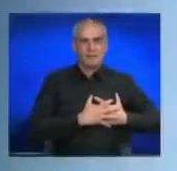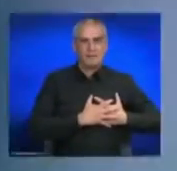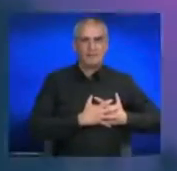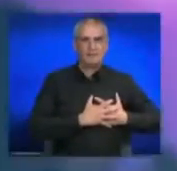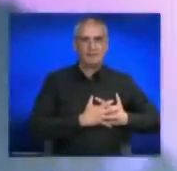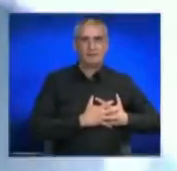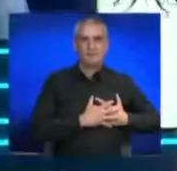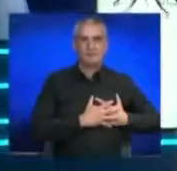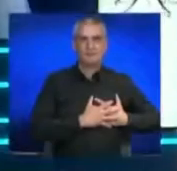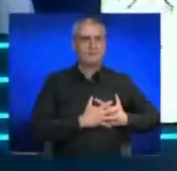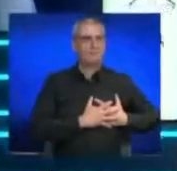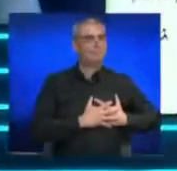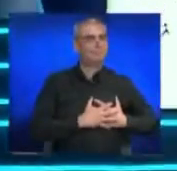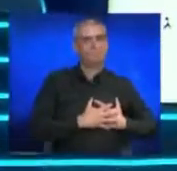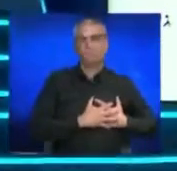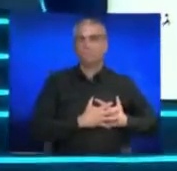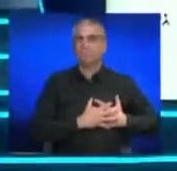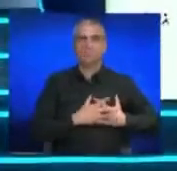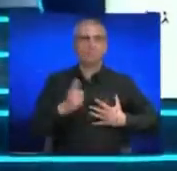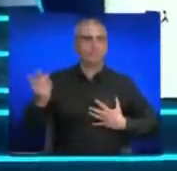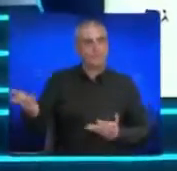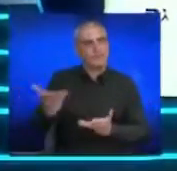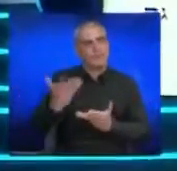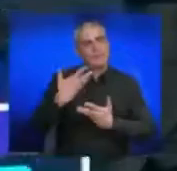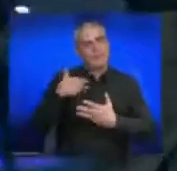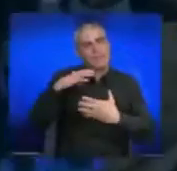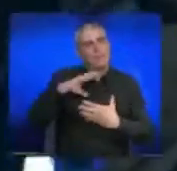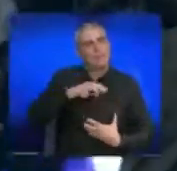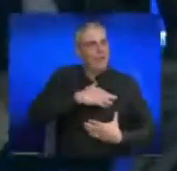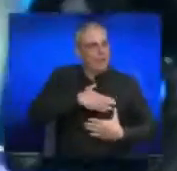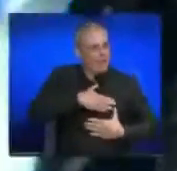בלב, עוד תפני לגעת בכל.